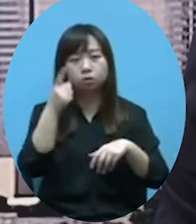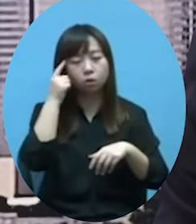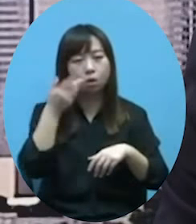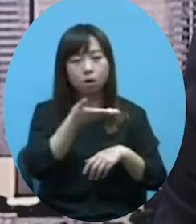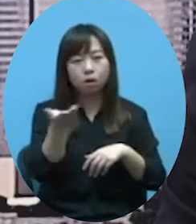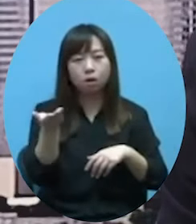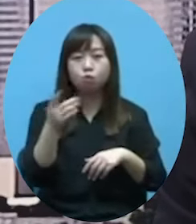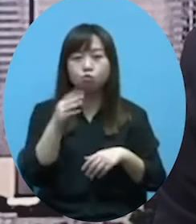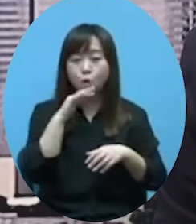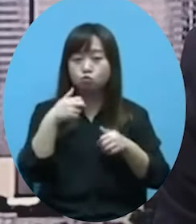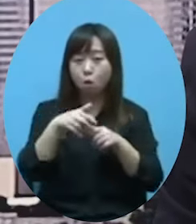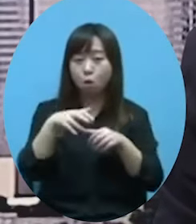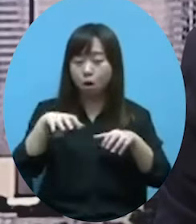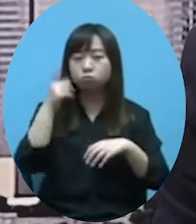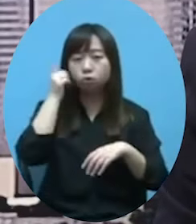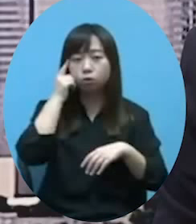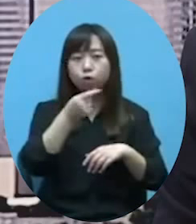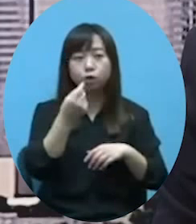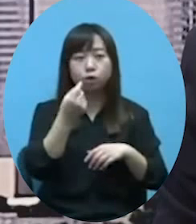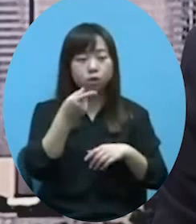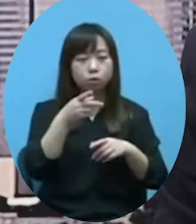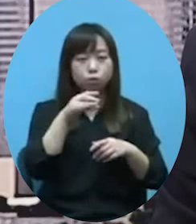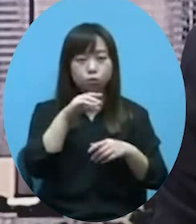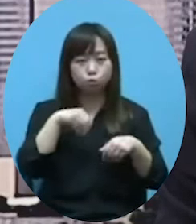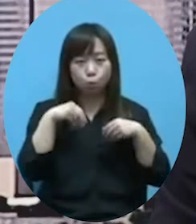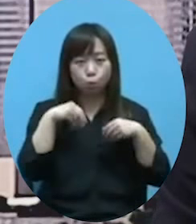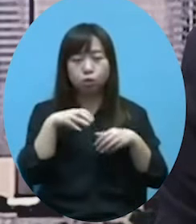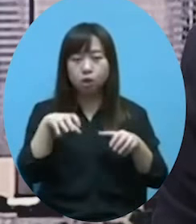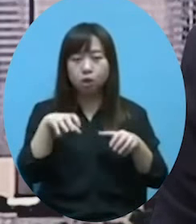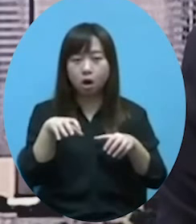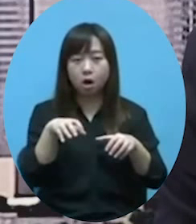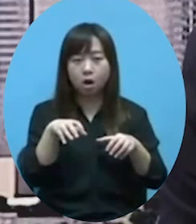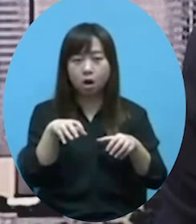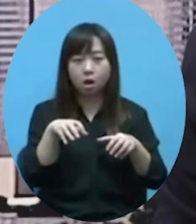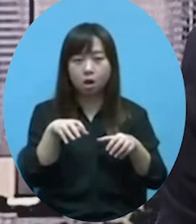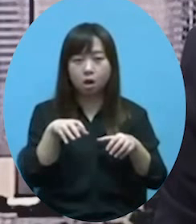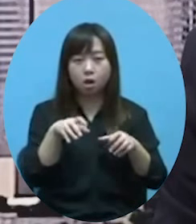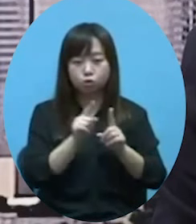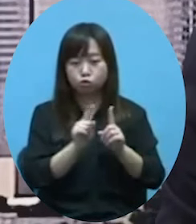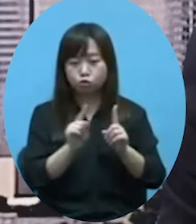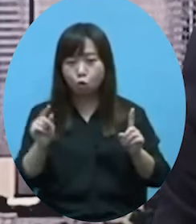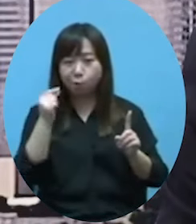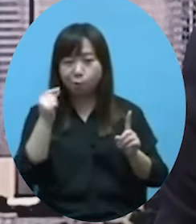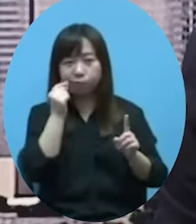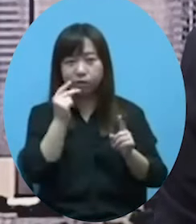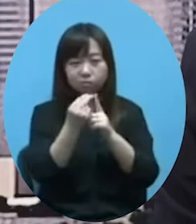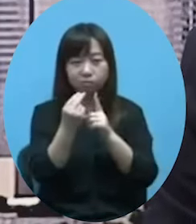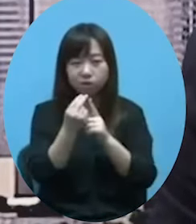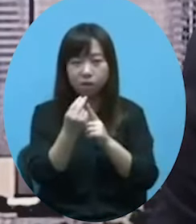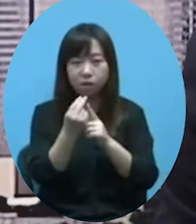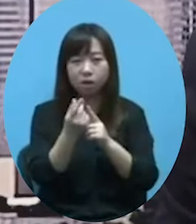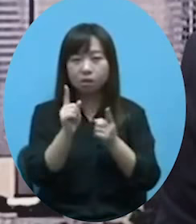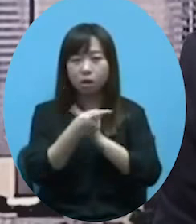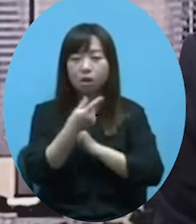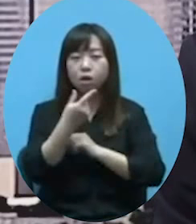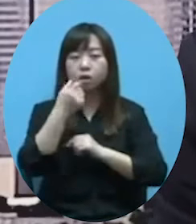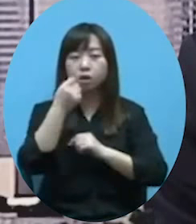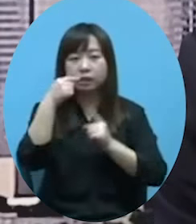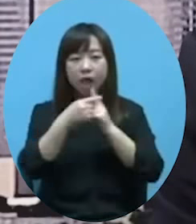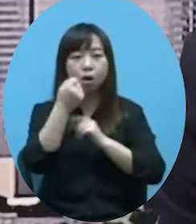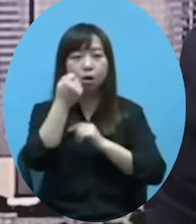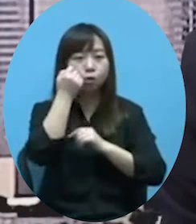如果養開狗就知道蟲鼠狗一般就很少會去到這個歲數所以這隻狗等於人的八十幾歲